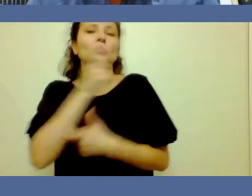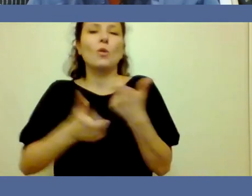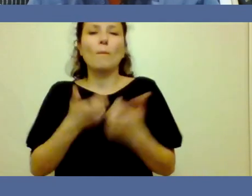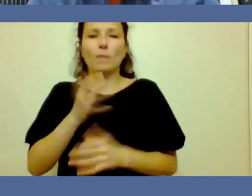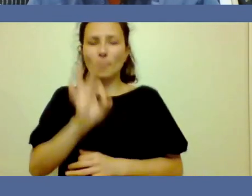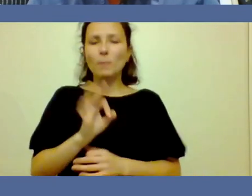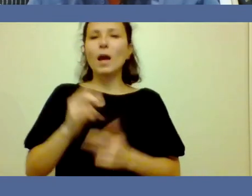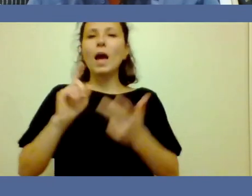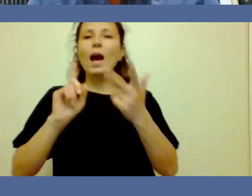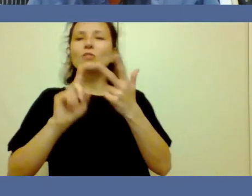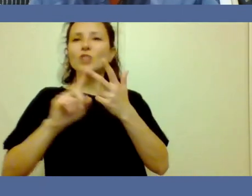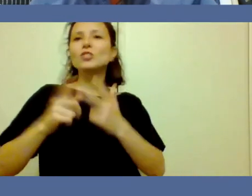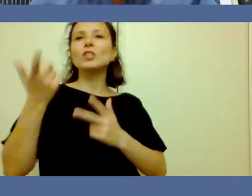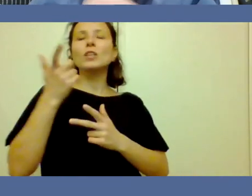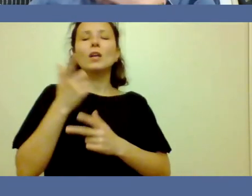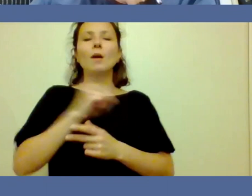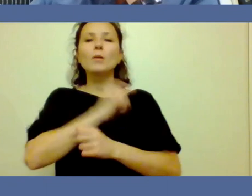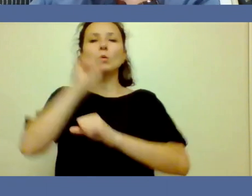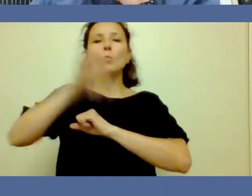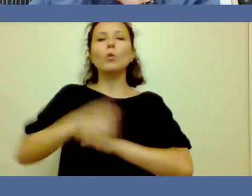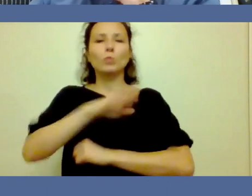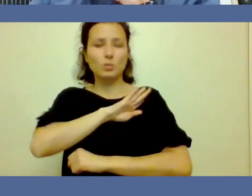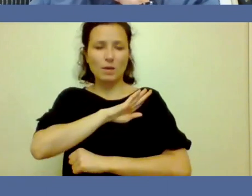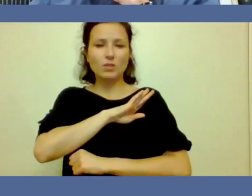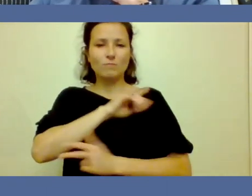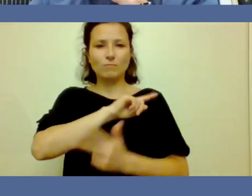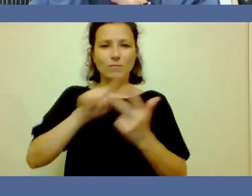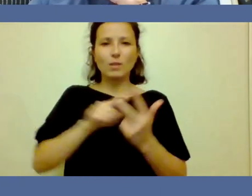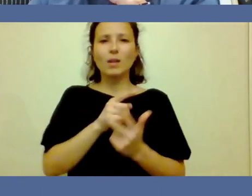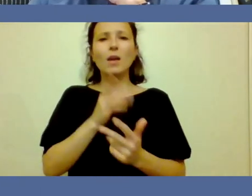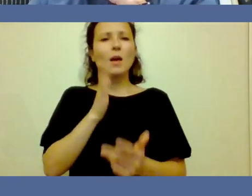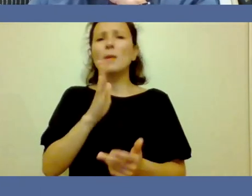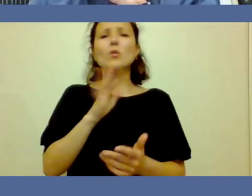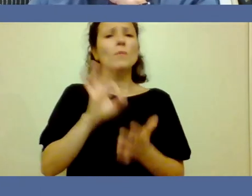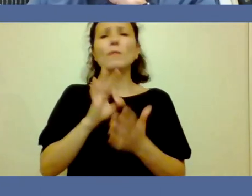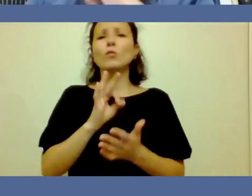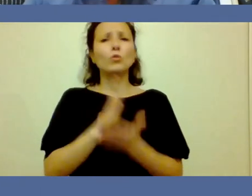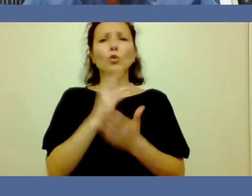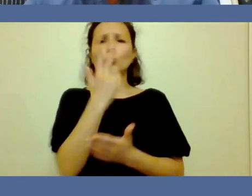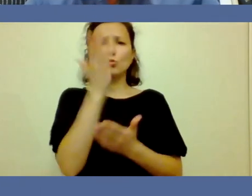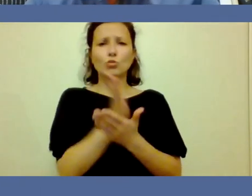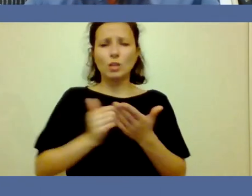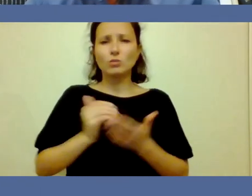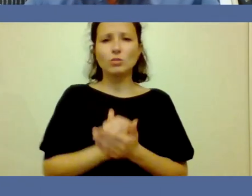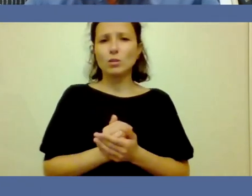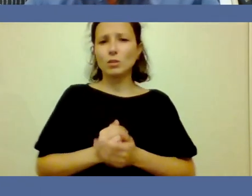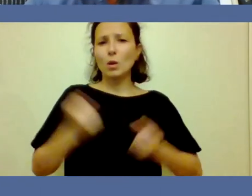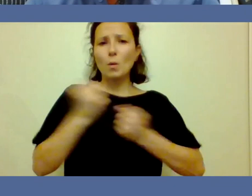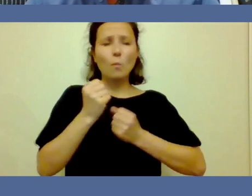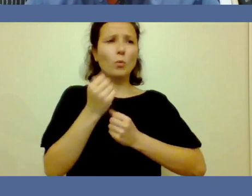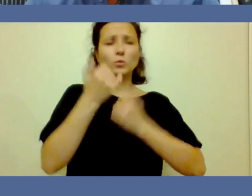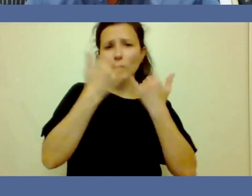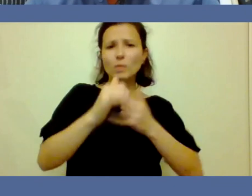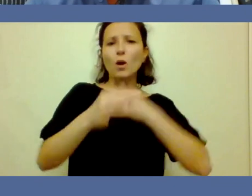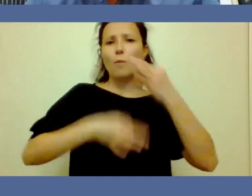pokonuje śmierć, czyli jakby wydawałoby się, że to jest, będą na pewno tylko trzy części, które są bardzo inną opowieścią